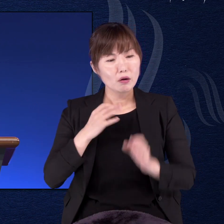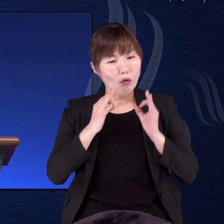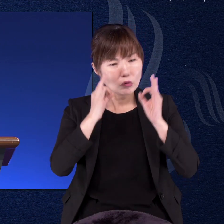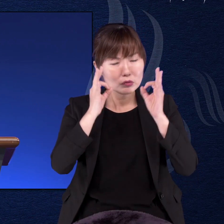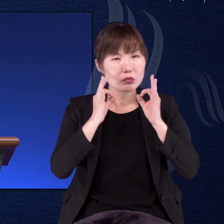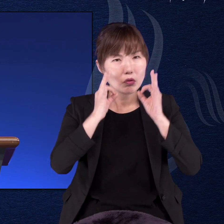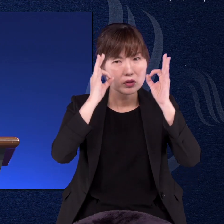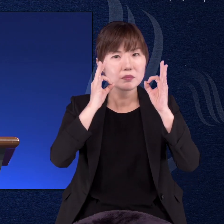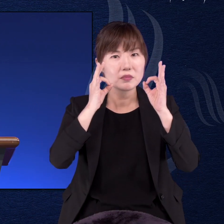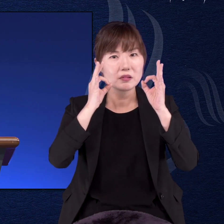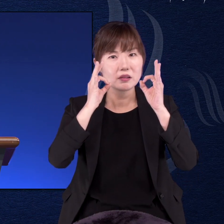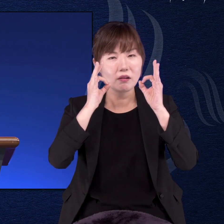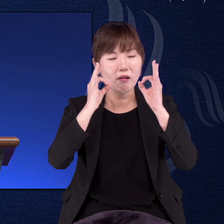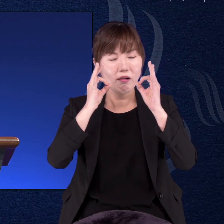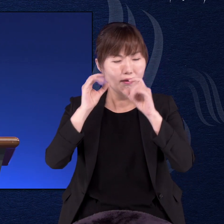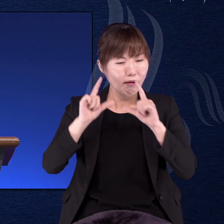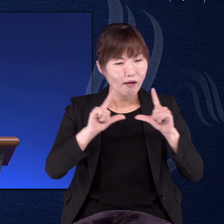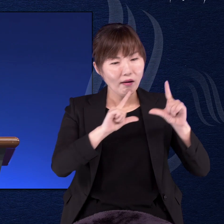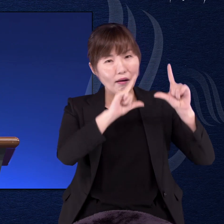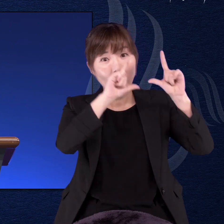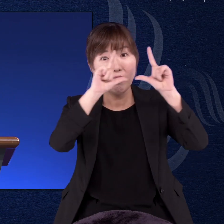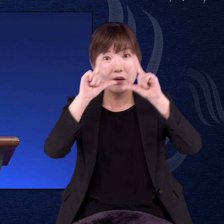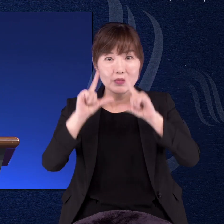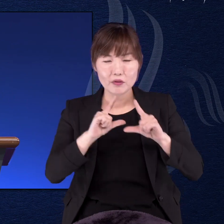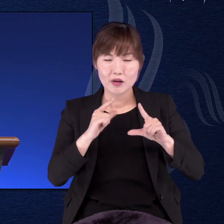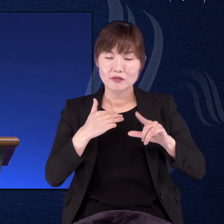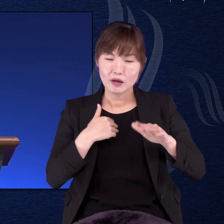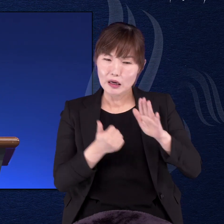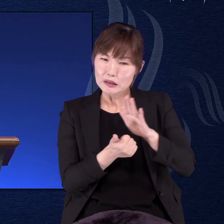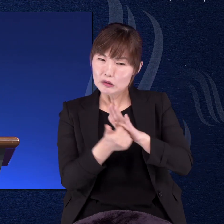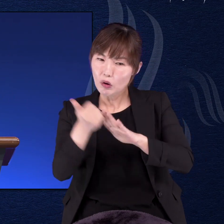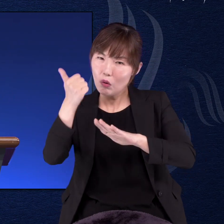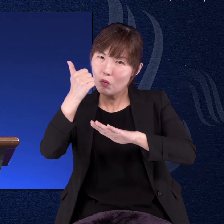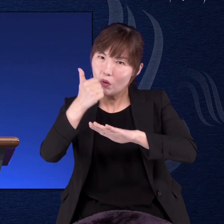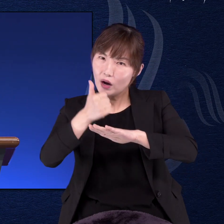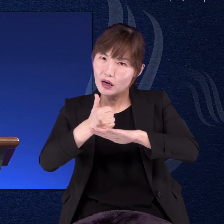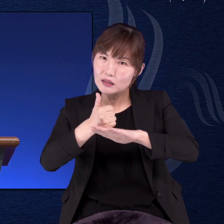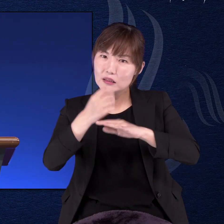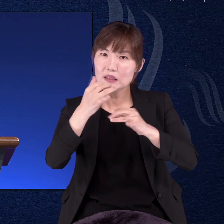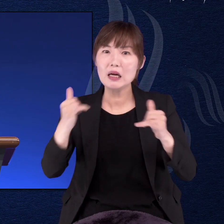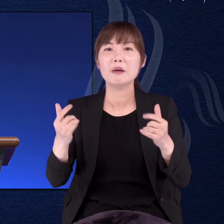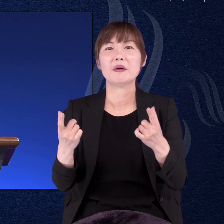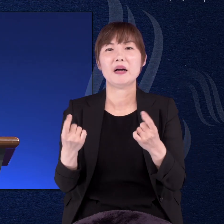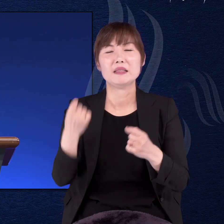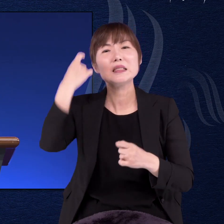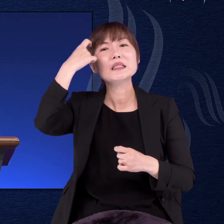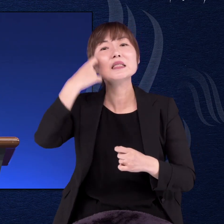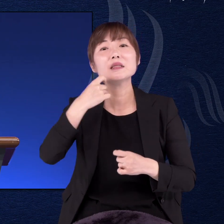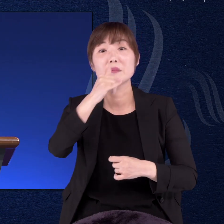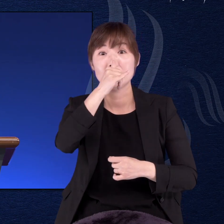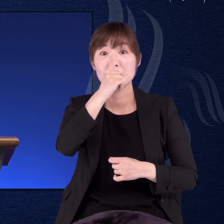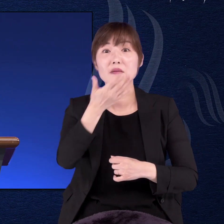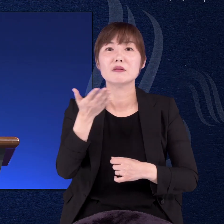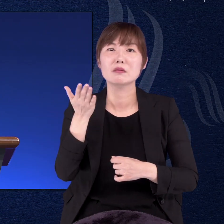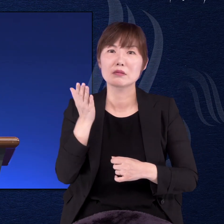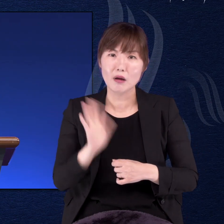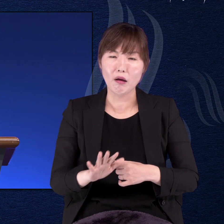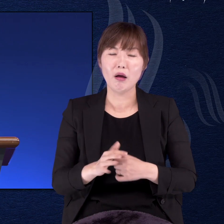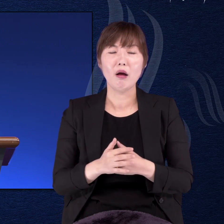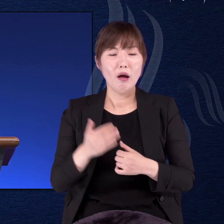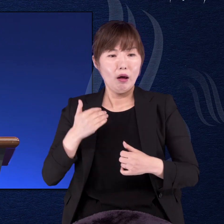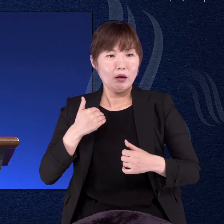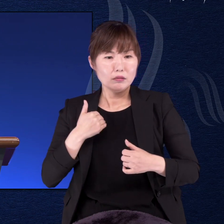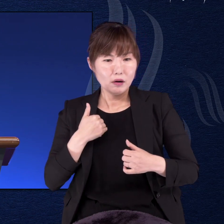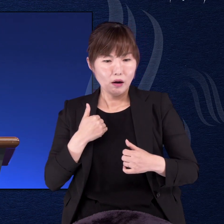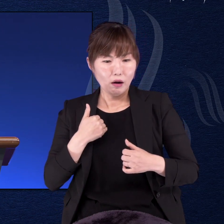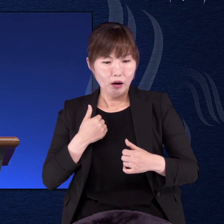살면 뭔가 좀 되는 것처럼 느껴졌었거든요. 근데 그 조그만 아이 하다못해 건강도, 내가